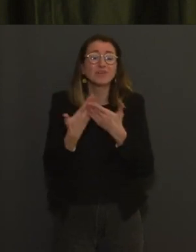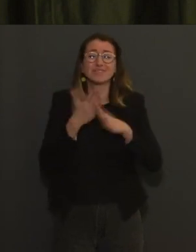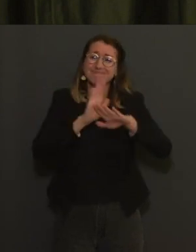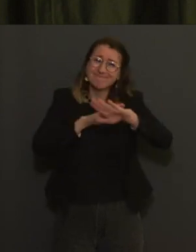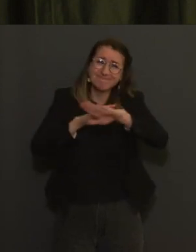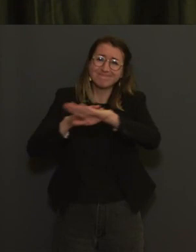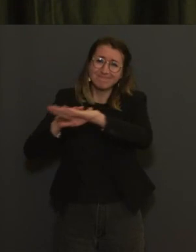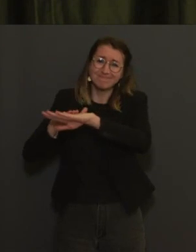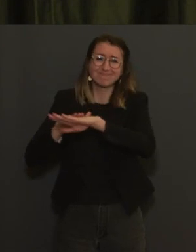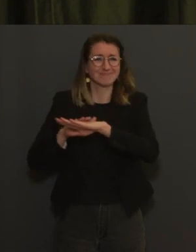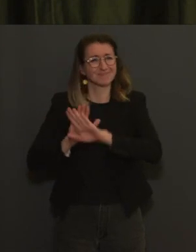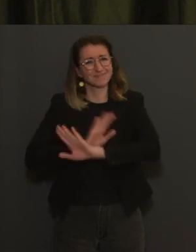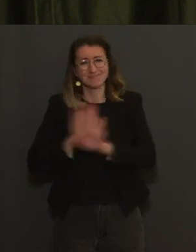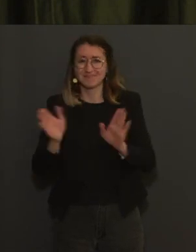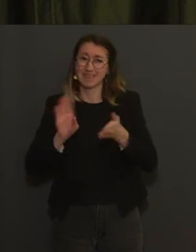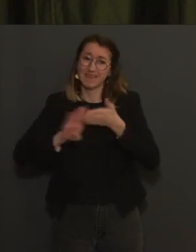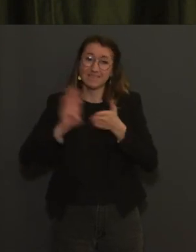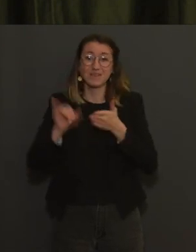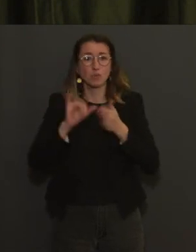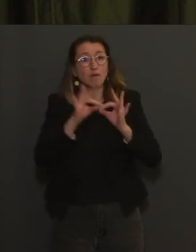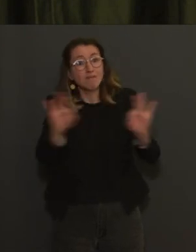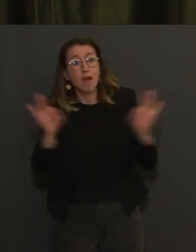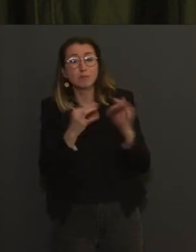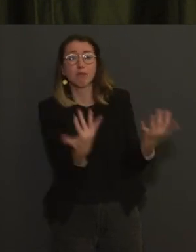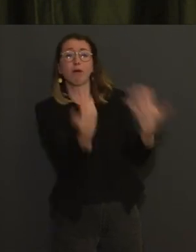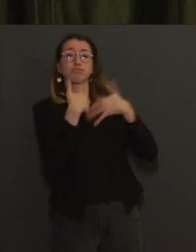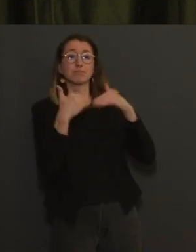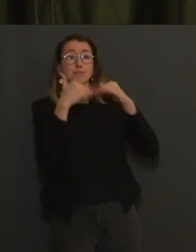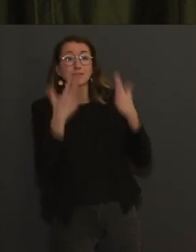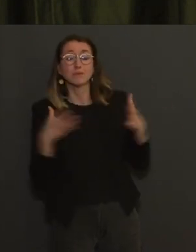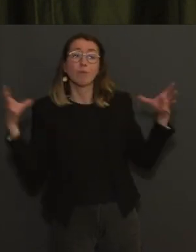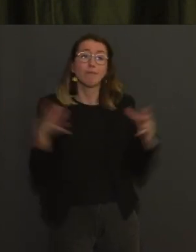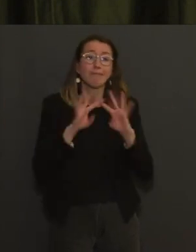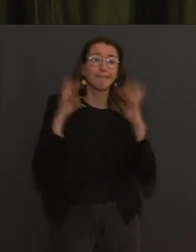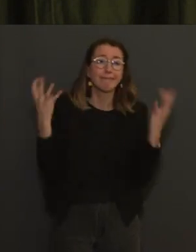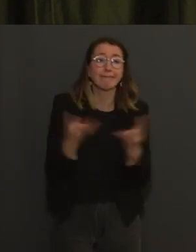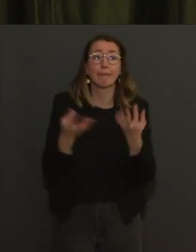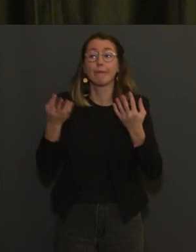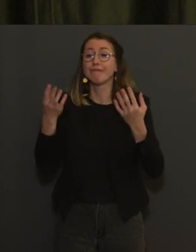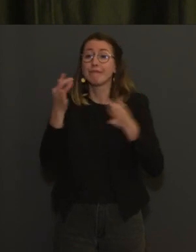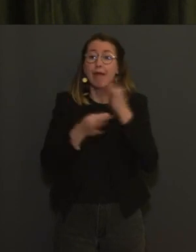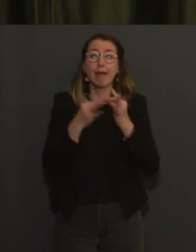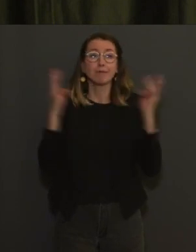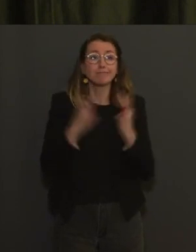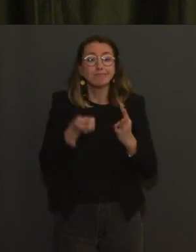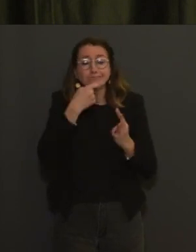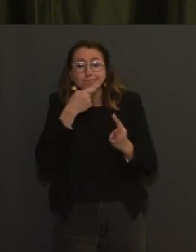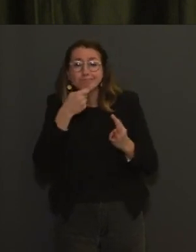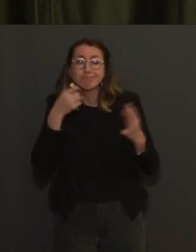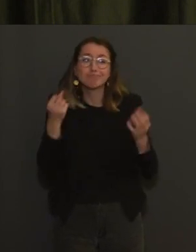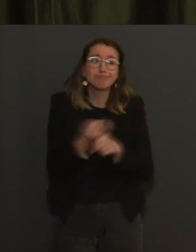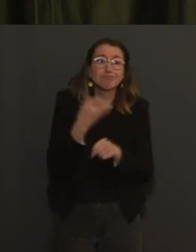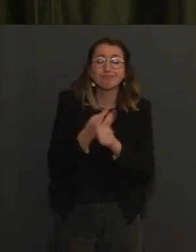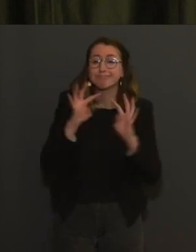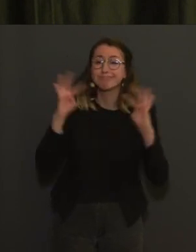élargi, l'après-midi entre amis, la réunion en présentiel inutile. Plus que jamais, la société, dans son ensemble, le secteur